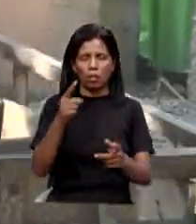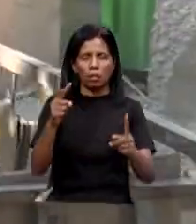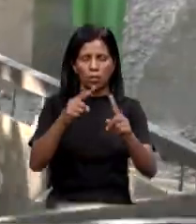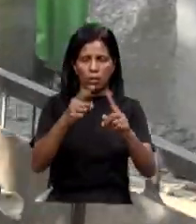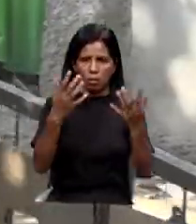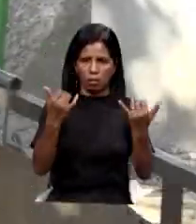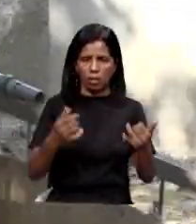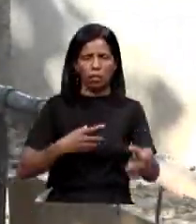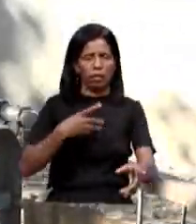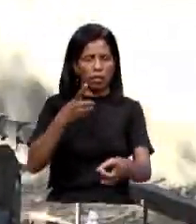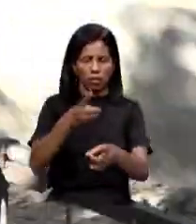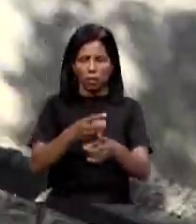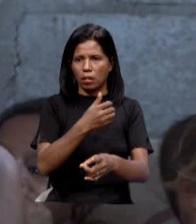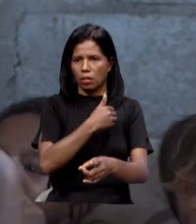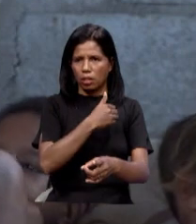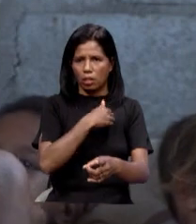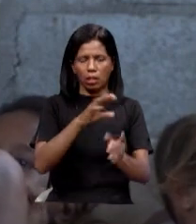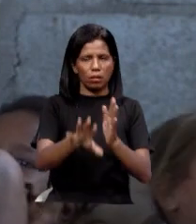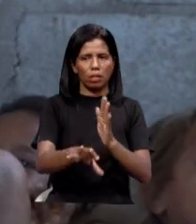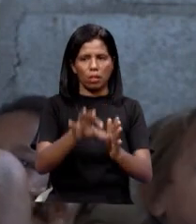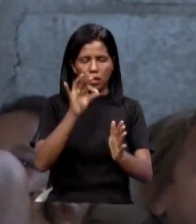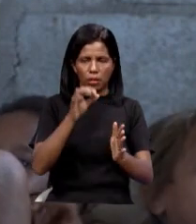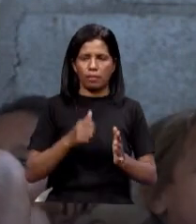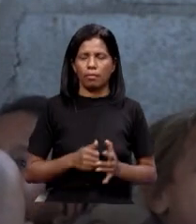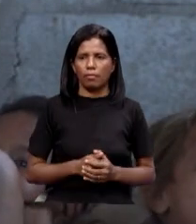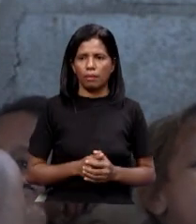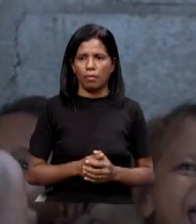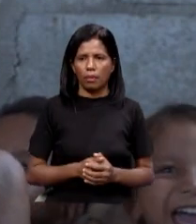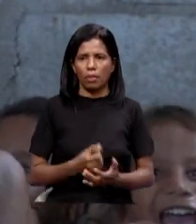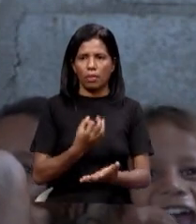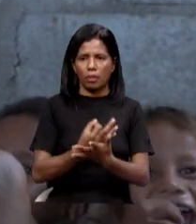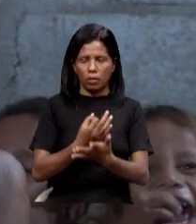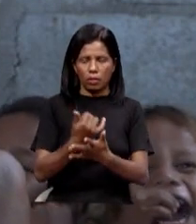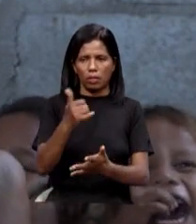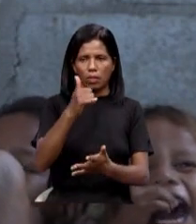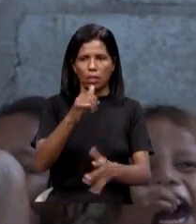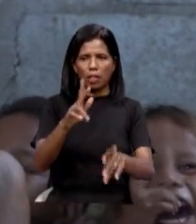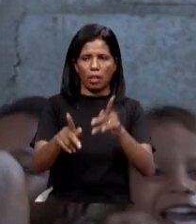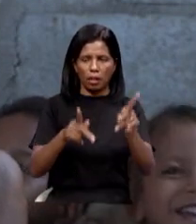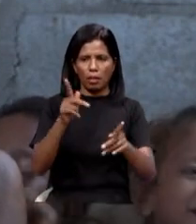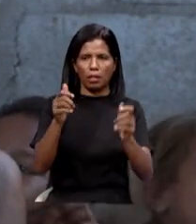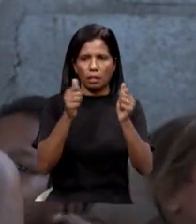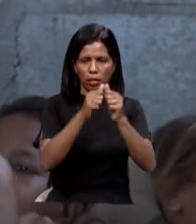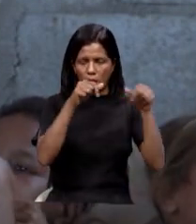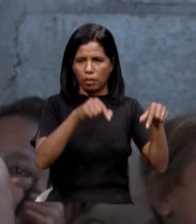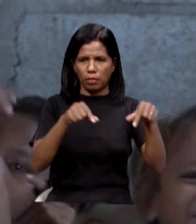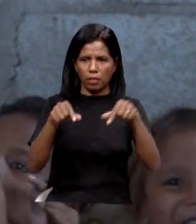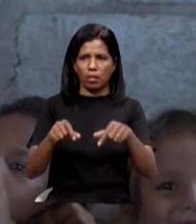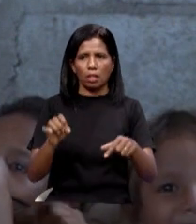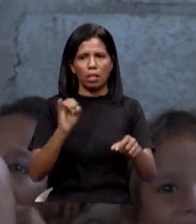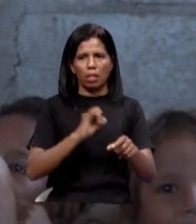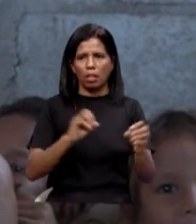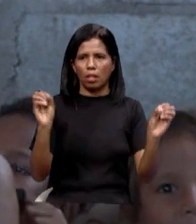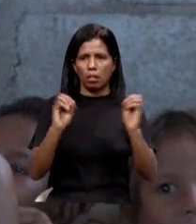lorong direitu dene sedauk hetan. Se je kaje ang kate o san ya subsi konda ba. Di pesen nya ni ye la ye la